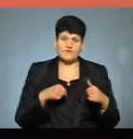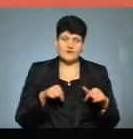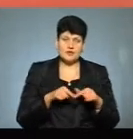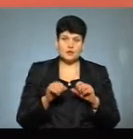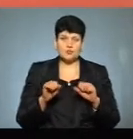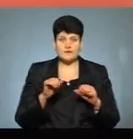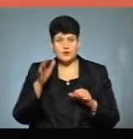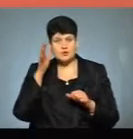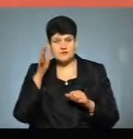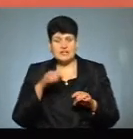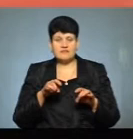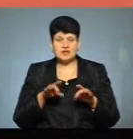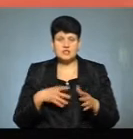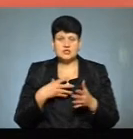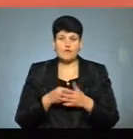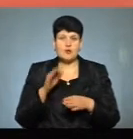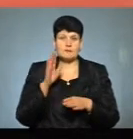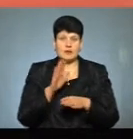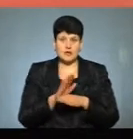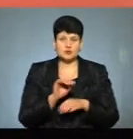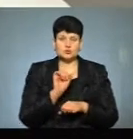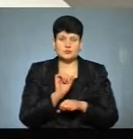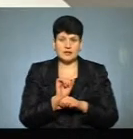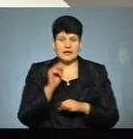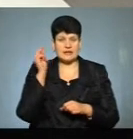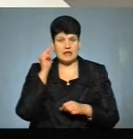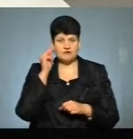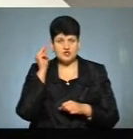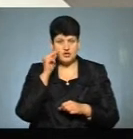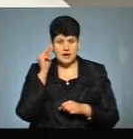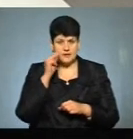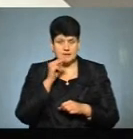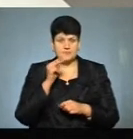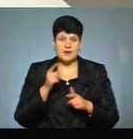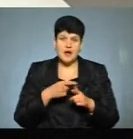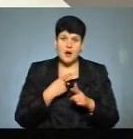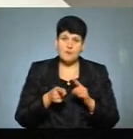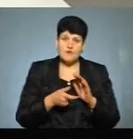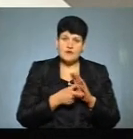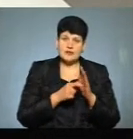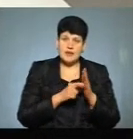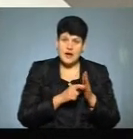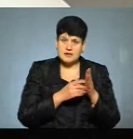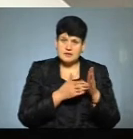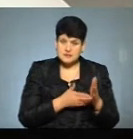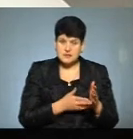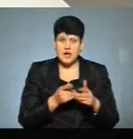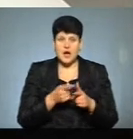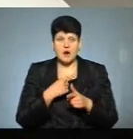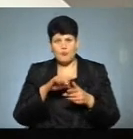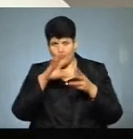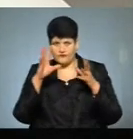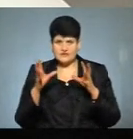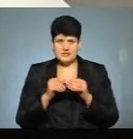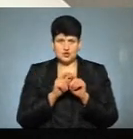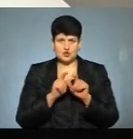освіти вирішує своїм наказом, припиняє навчання, навчальний процес або в класі школи окремо, або взагалі всієї